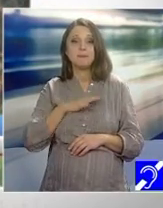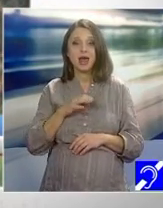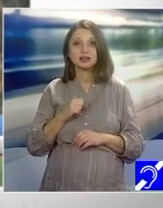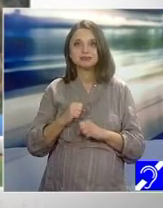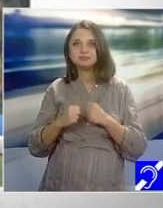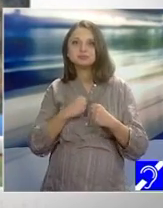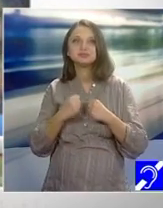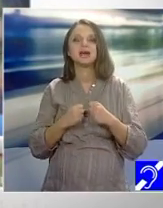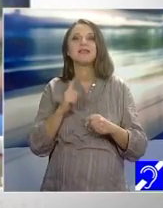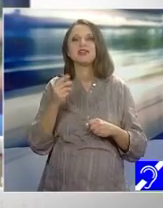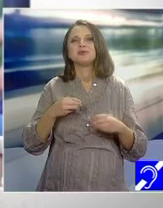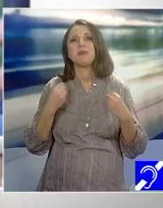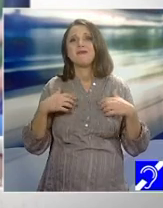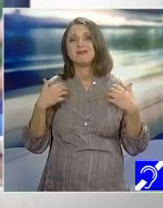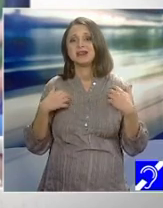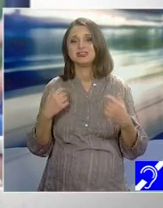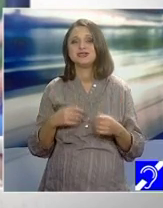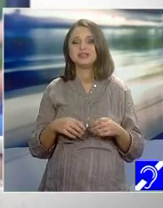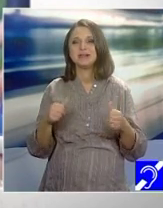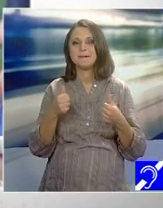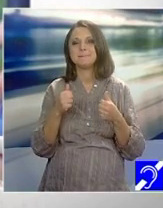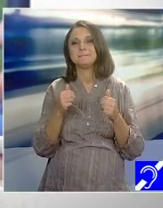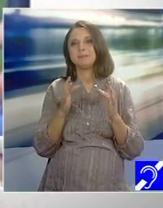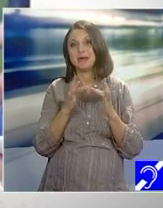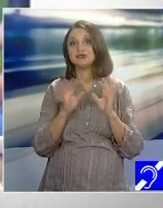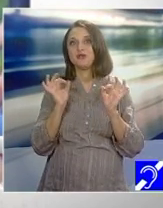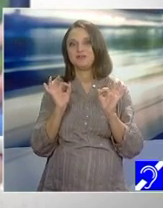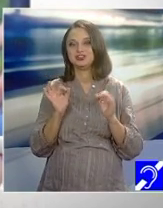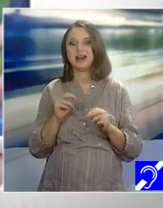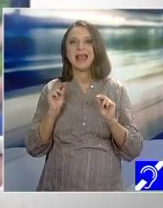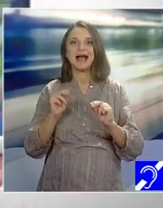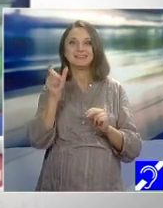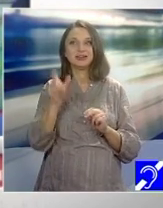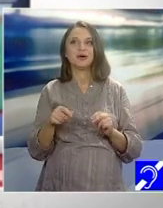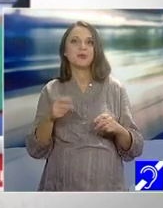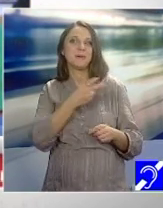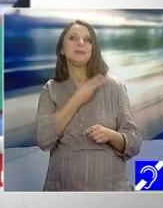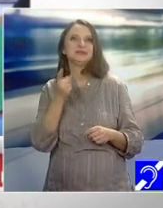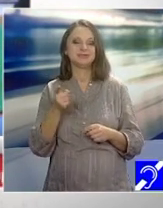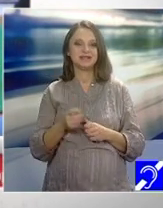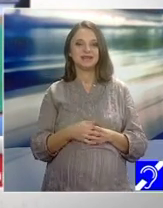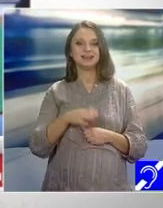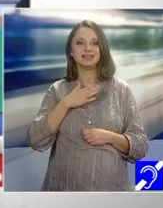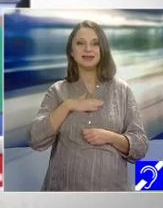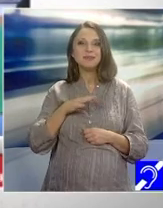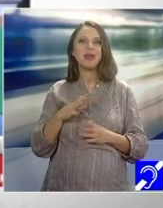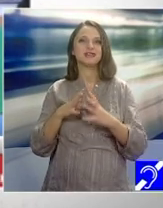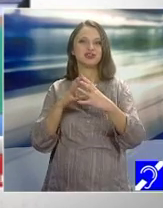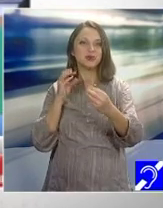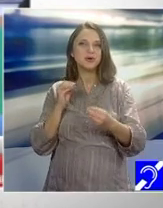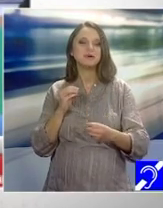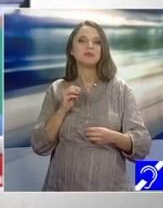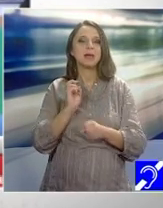mai fericit este atunci când evoluează în meciurile oficiale. Și antrenorul este mândru de Tudor. Îi place rugby-ul, participă cu seriozitate